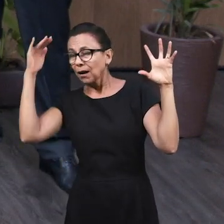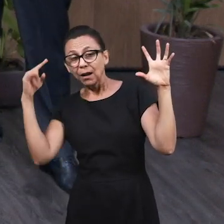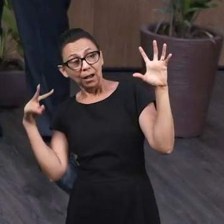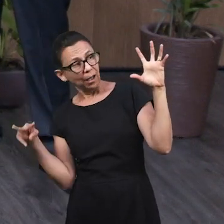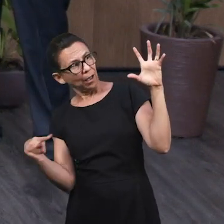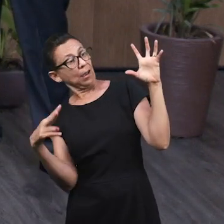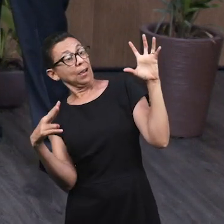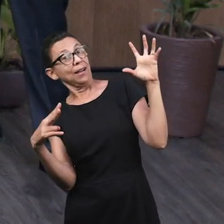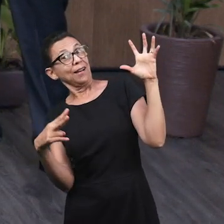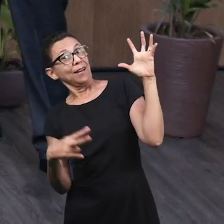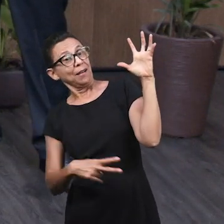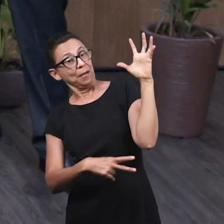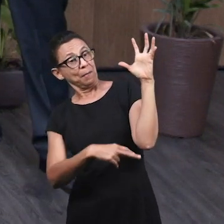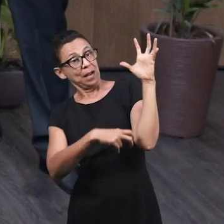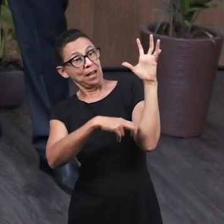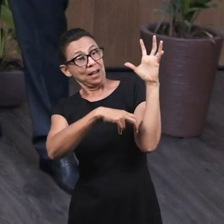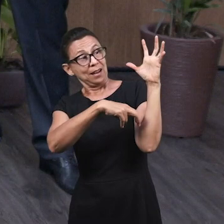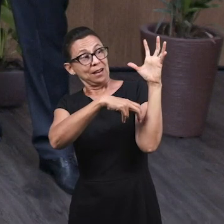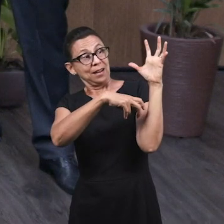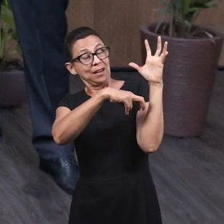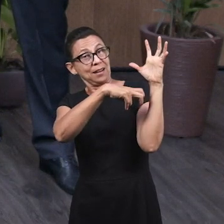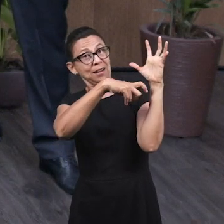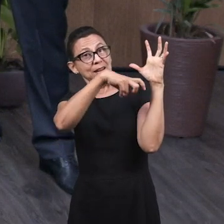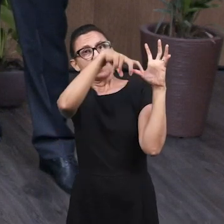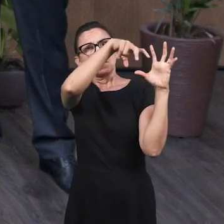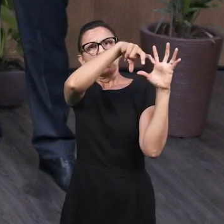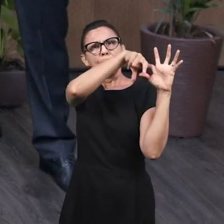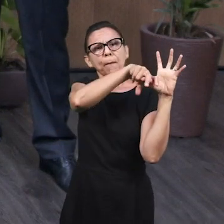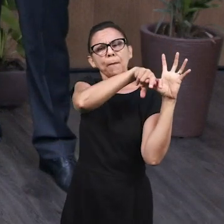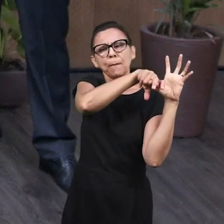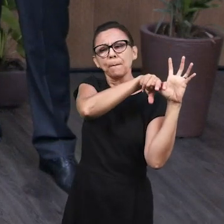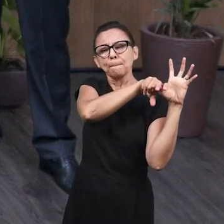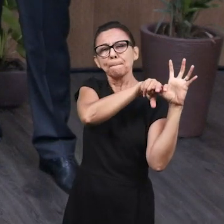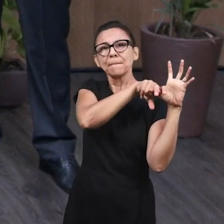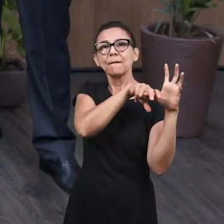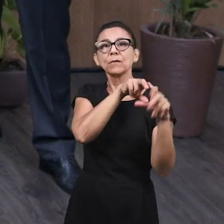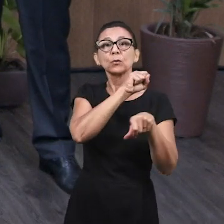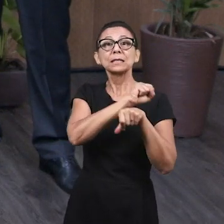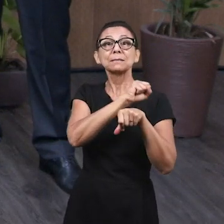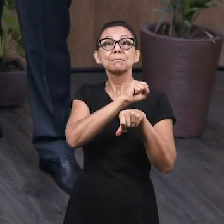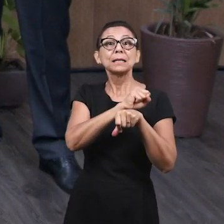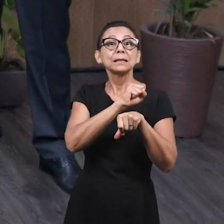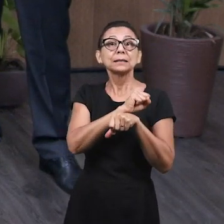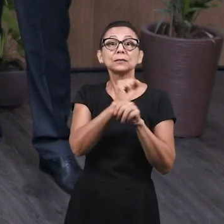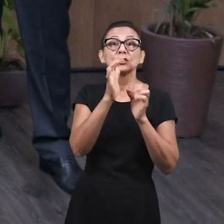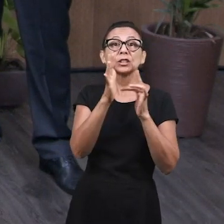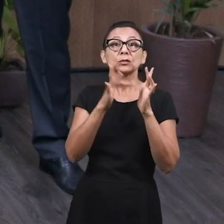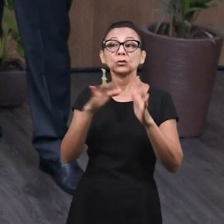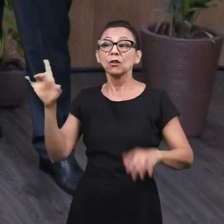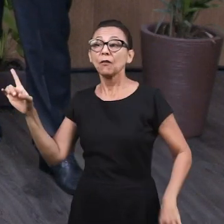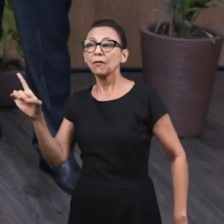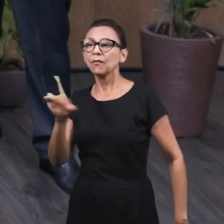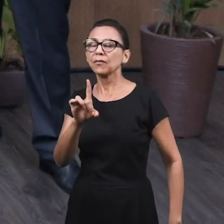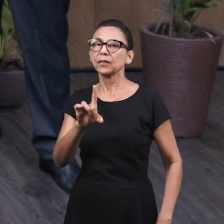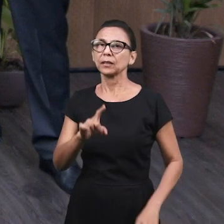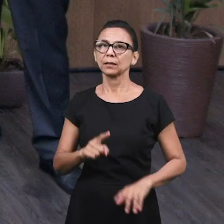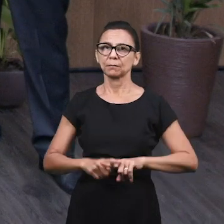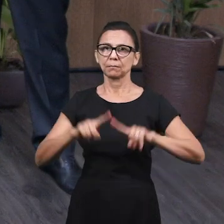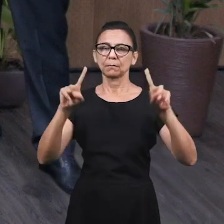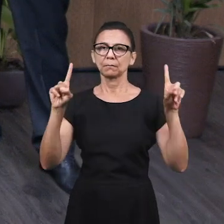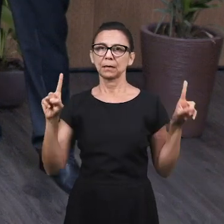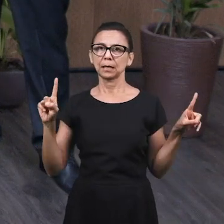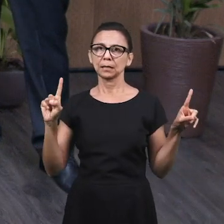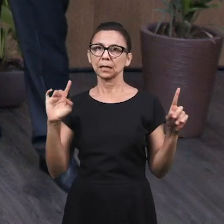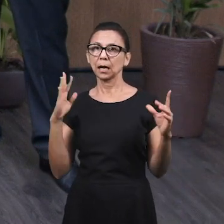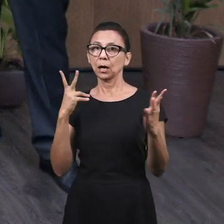o Senhor Jesus donc le passage de Jésus pour le voir. Mais un fait s'est passé qui montre fato